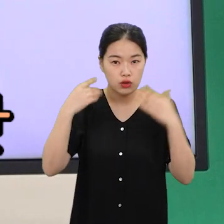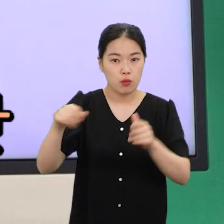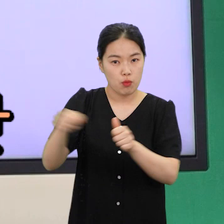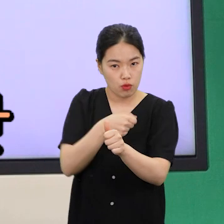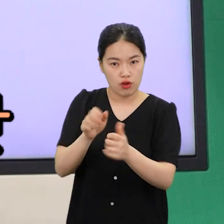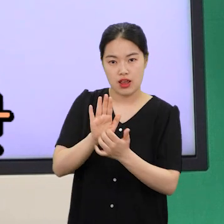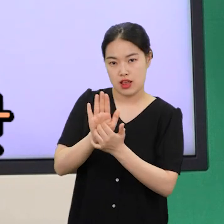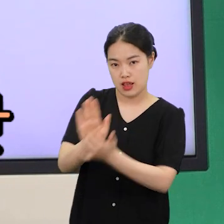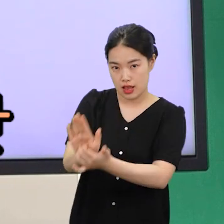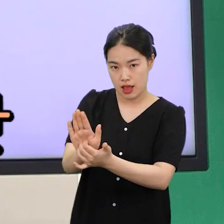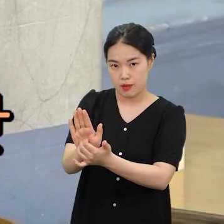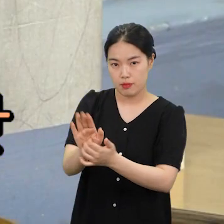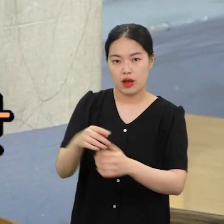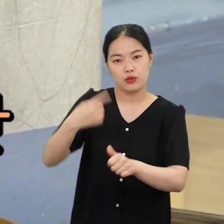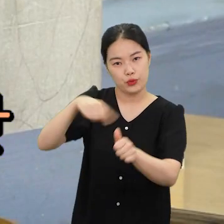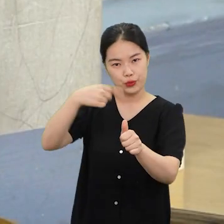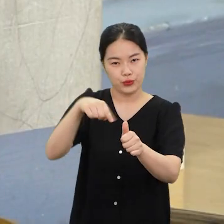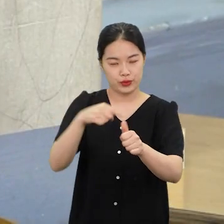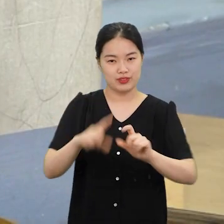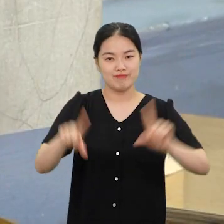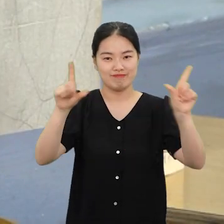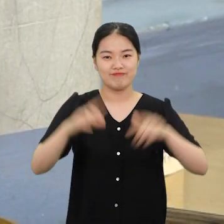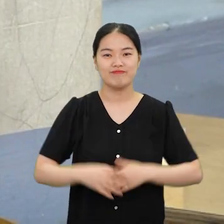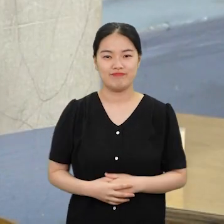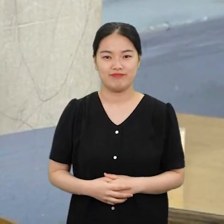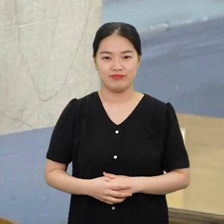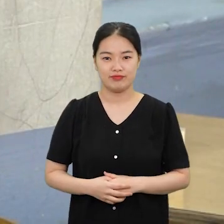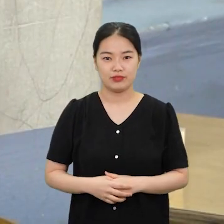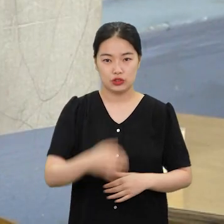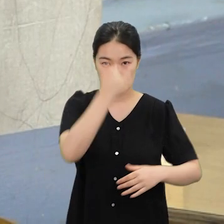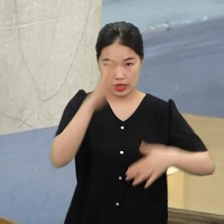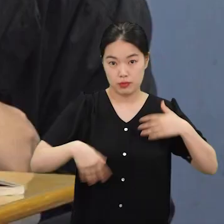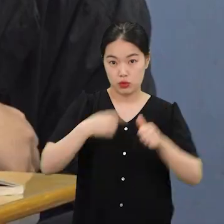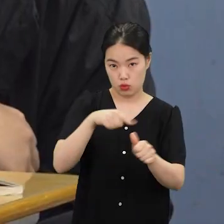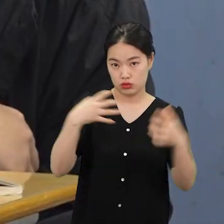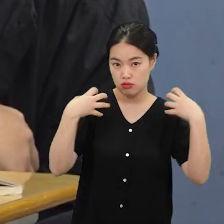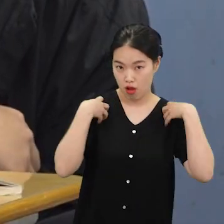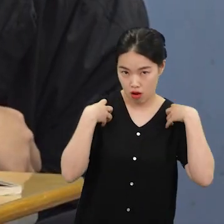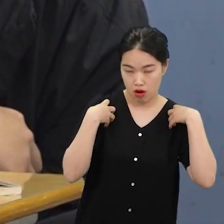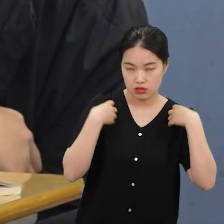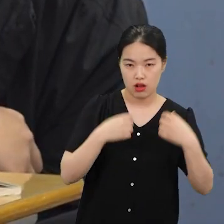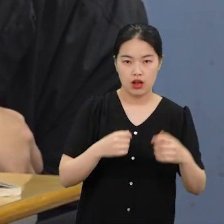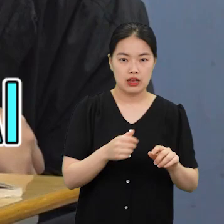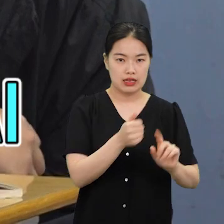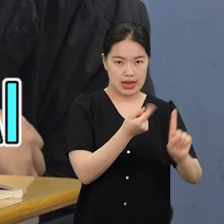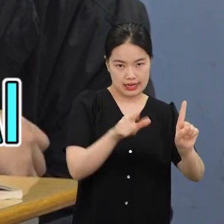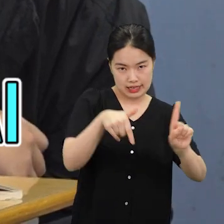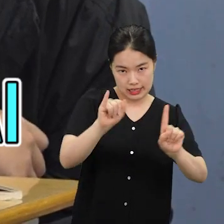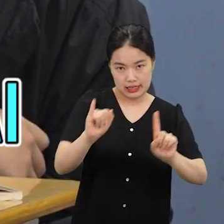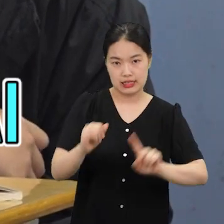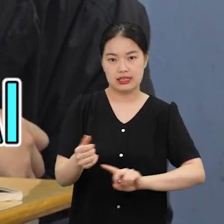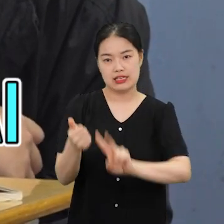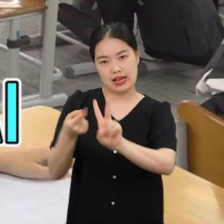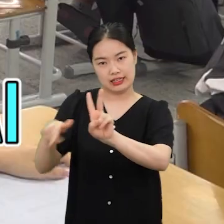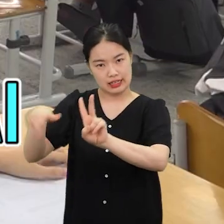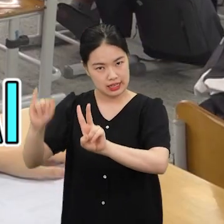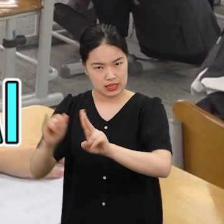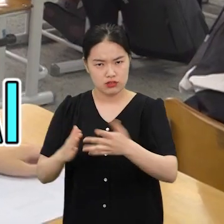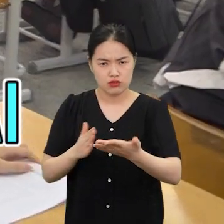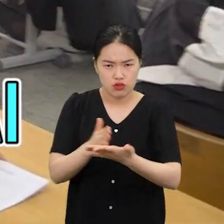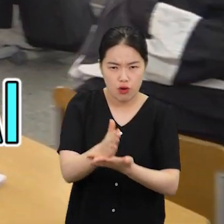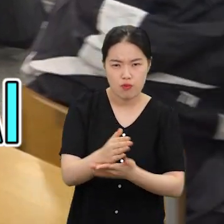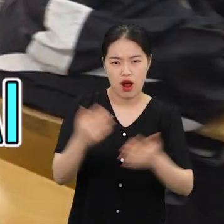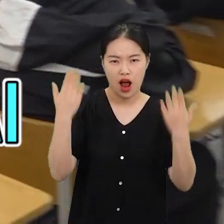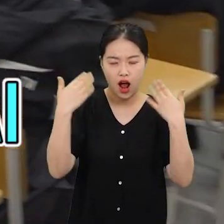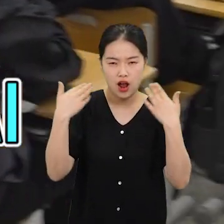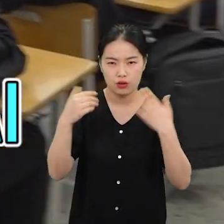학교폭력 예방교육이 진행되는 날입니다. 충남교육청은 학기별로 학교 전담 경찰관이 참여하는